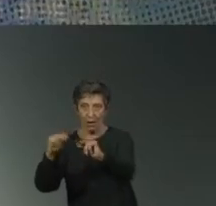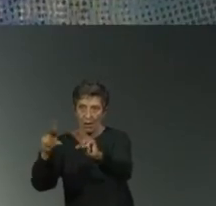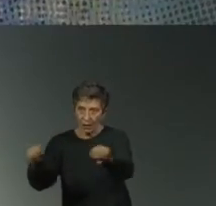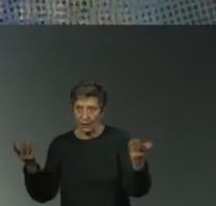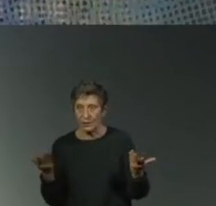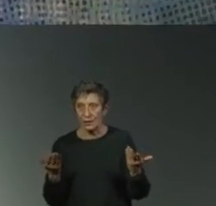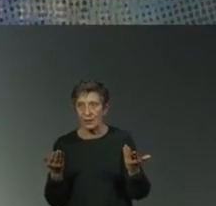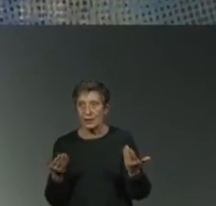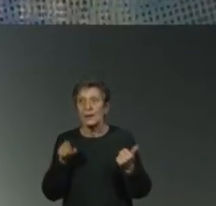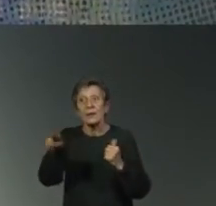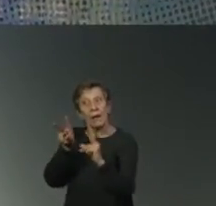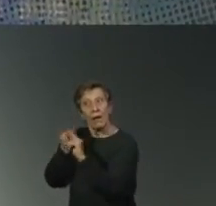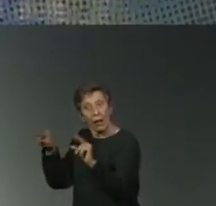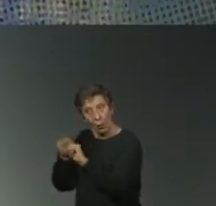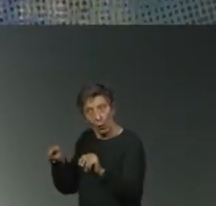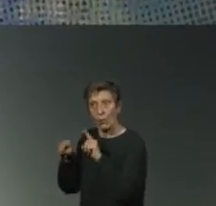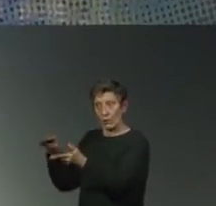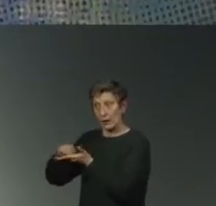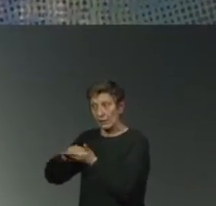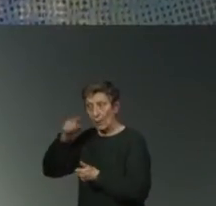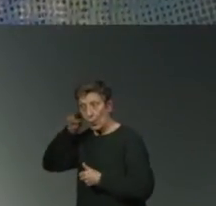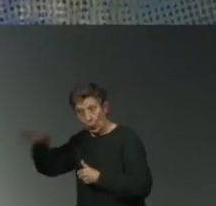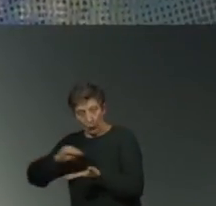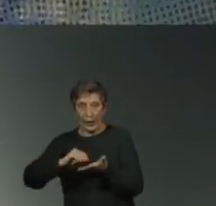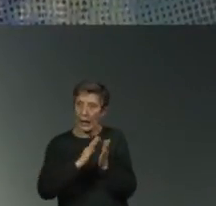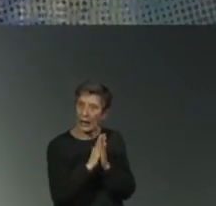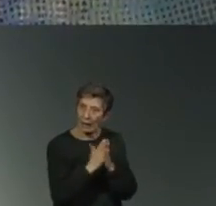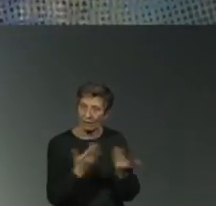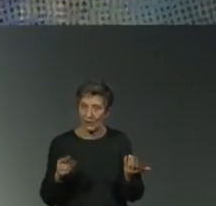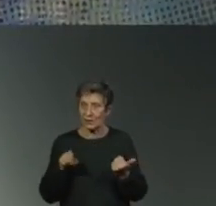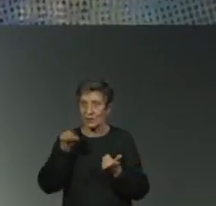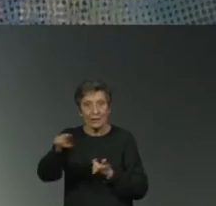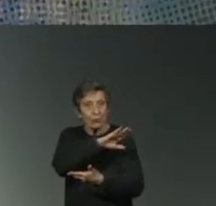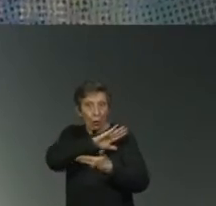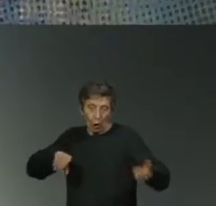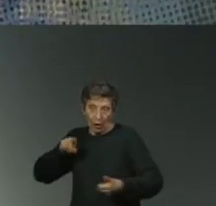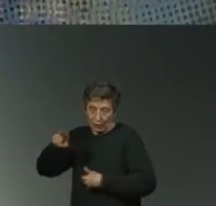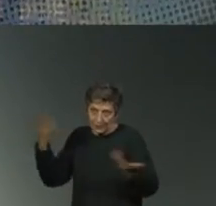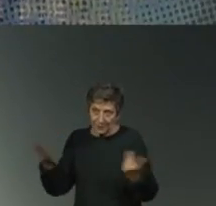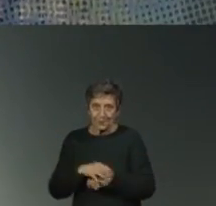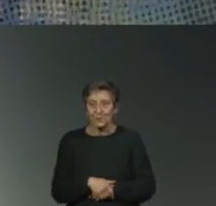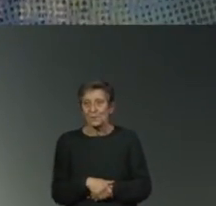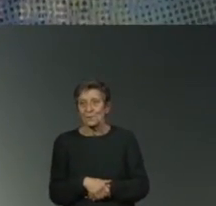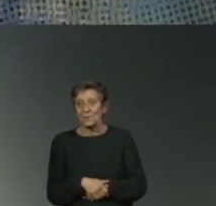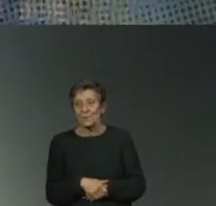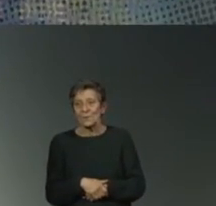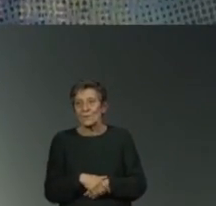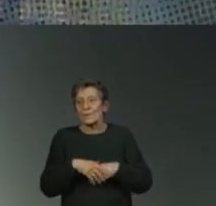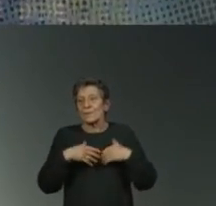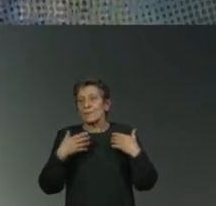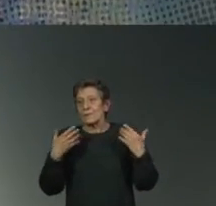Elle le lui raconte à lui pour qu'il en fasse un livre. Et donc, en fait, c'est vraiment un passeur, l'écrivain. À certains moments du